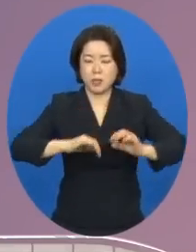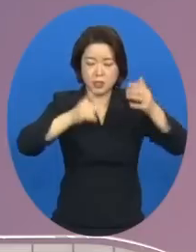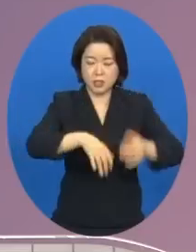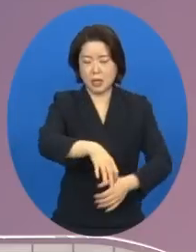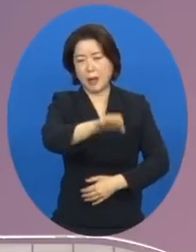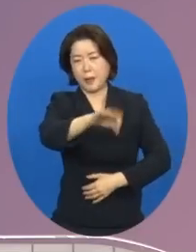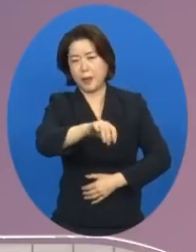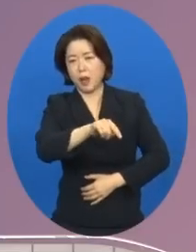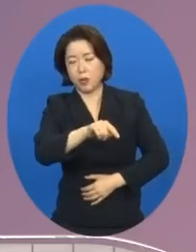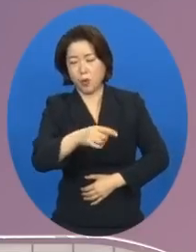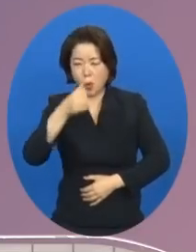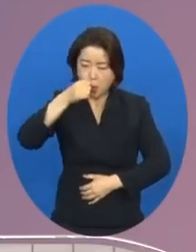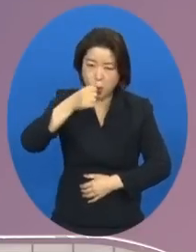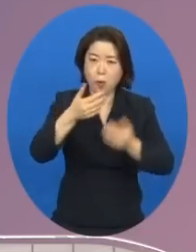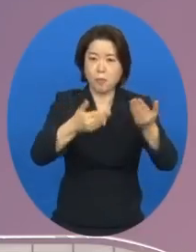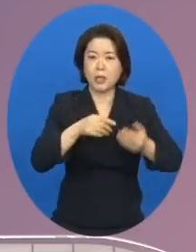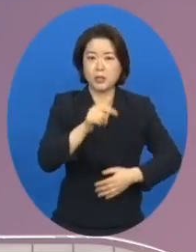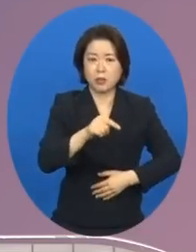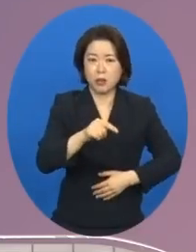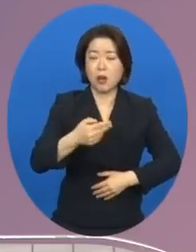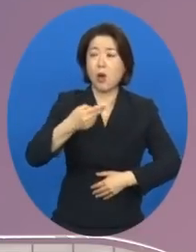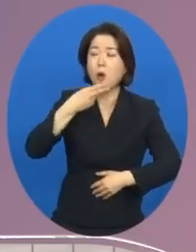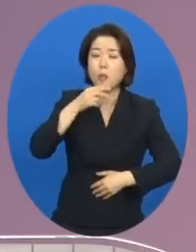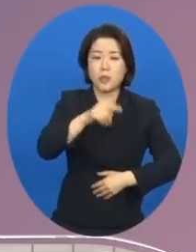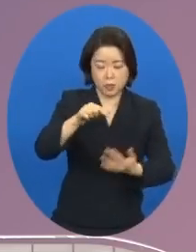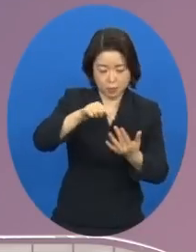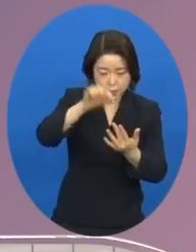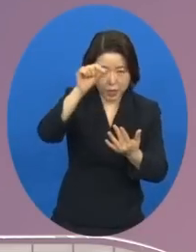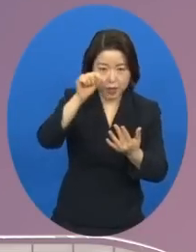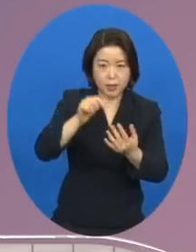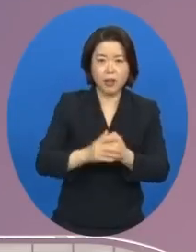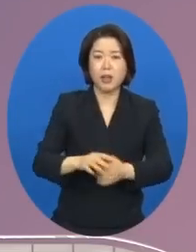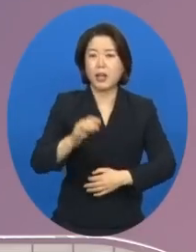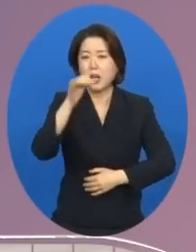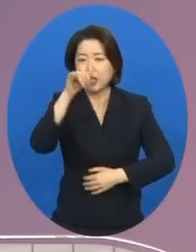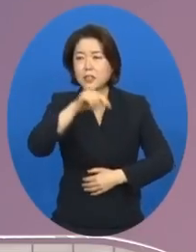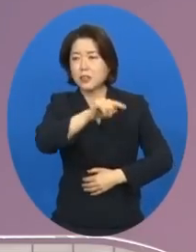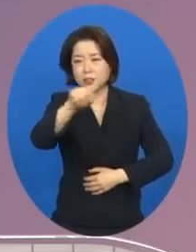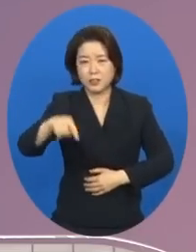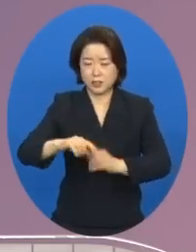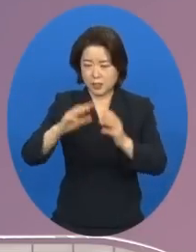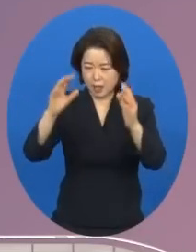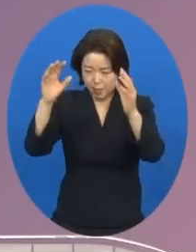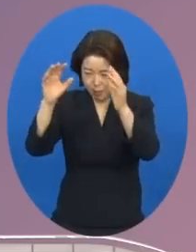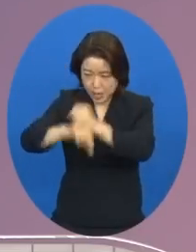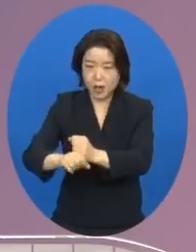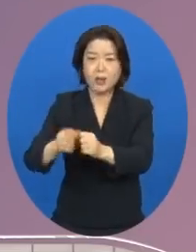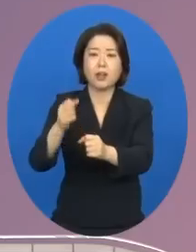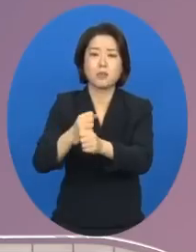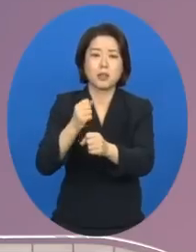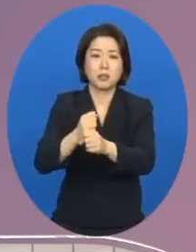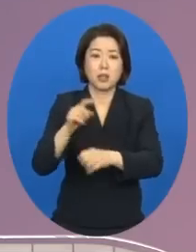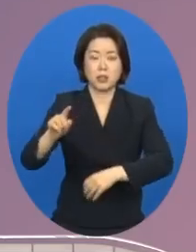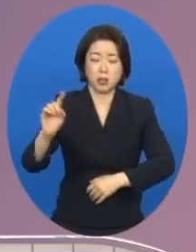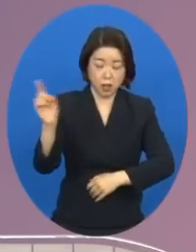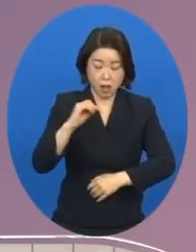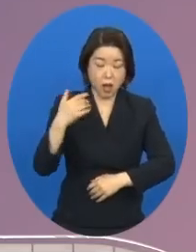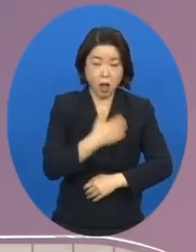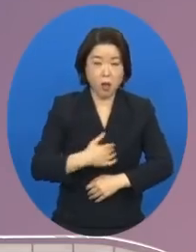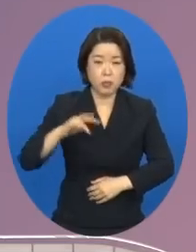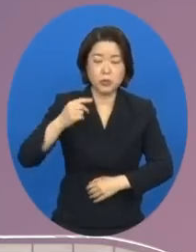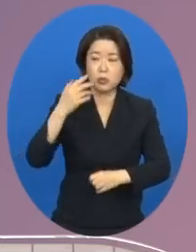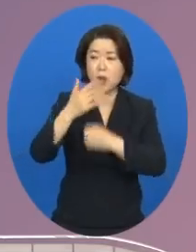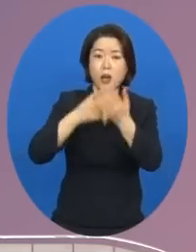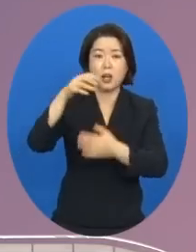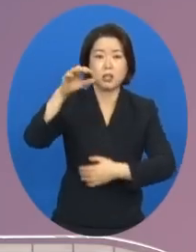것들과 멸시받는 것들과 없는 것들을 택하사 있는 것들을 폐하려 하시나니, 이는 아무 육체도